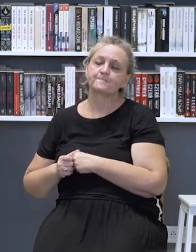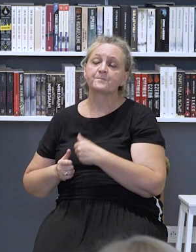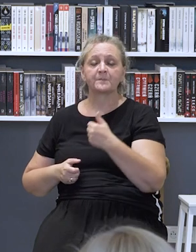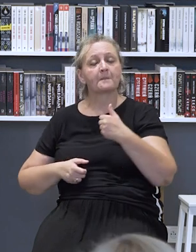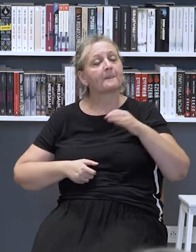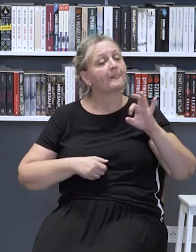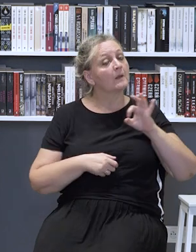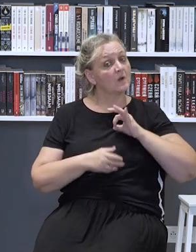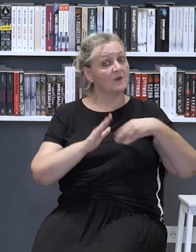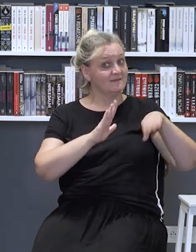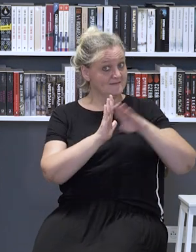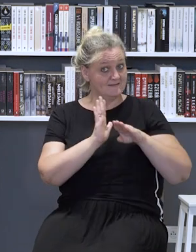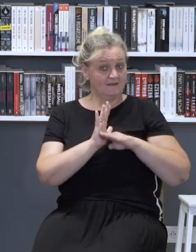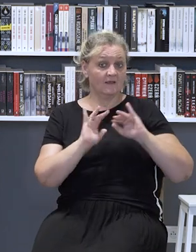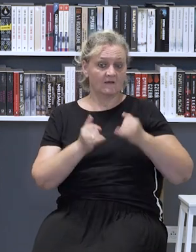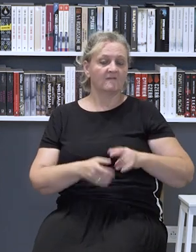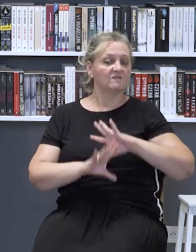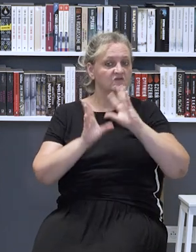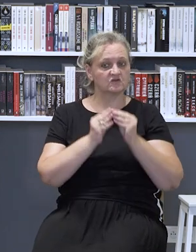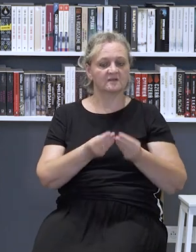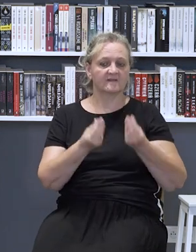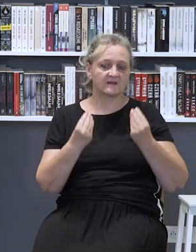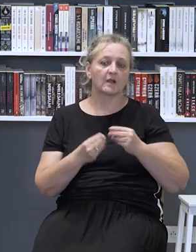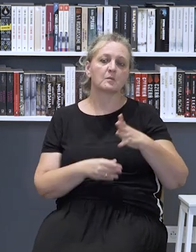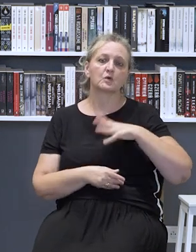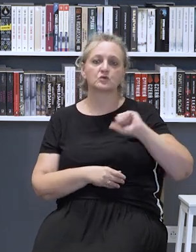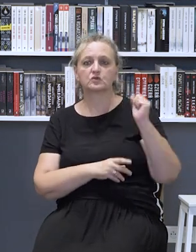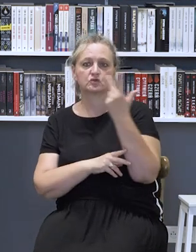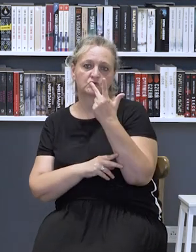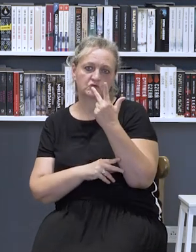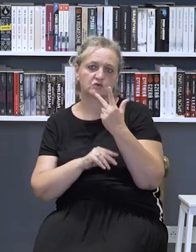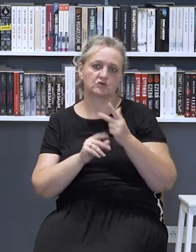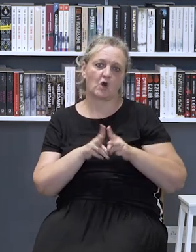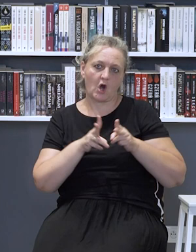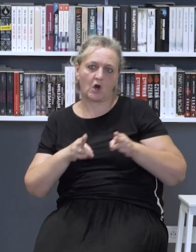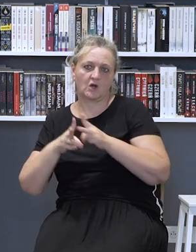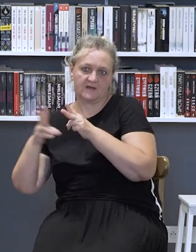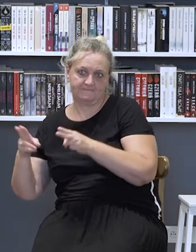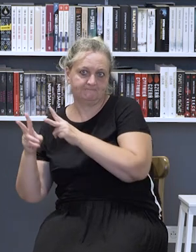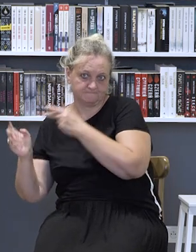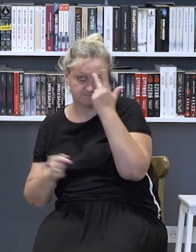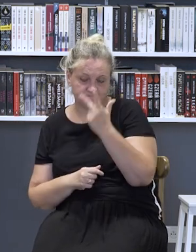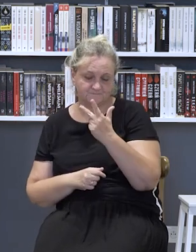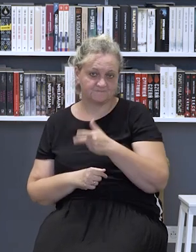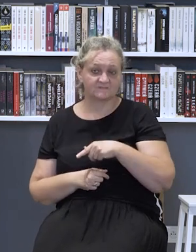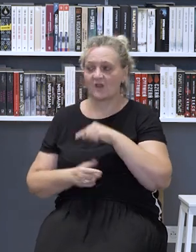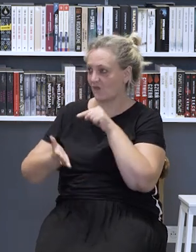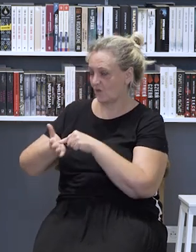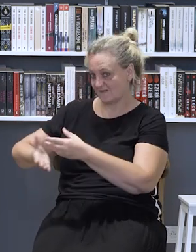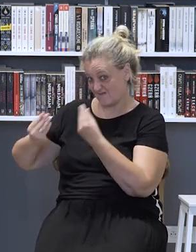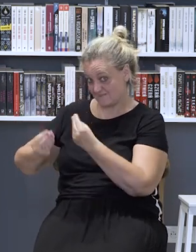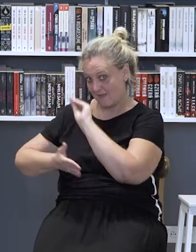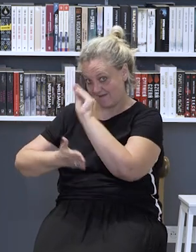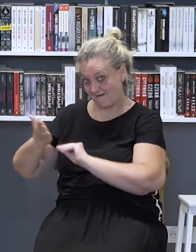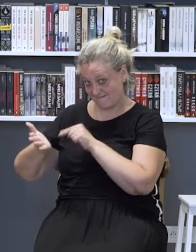Zgodnie z zasadą, że wszystko, co doskonałe, jest potrójne, no to były trzy takie momenty. Czyli to jest doskonała powieść. Nie,